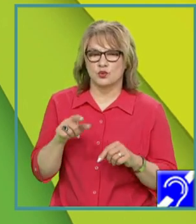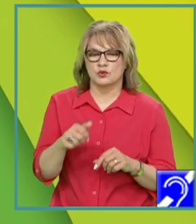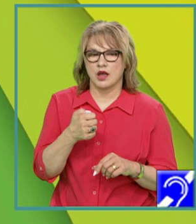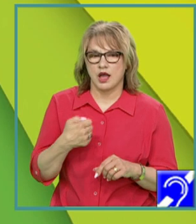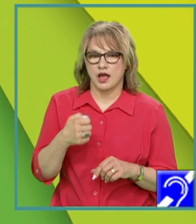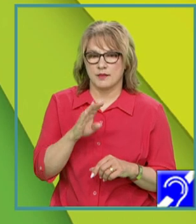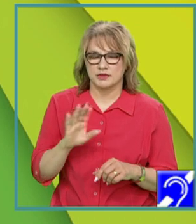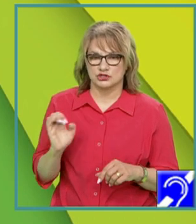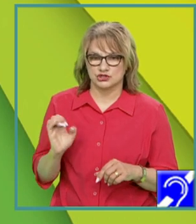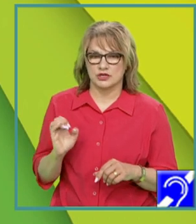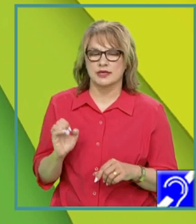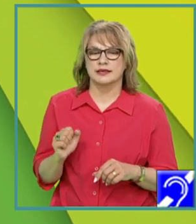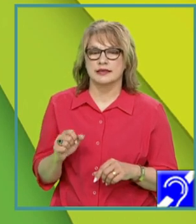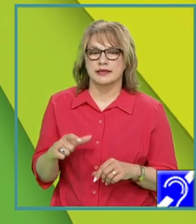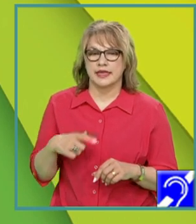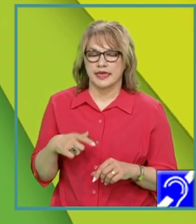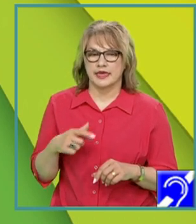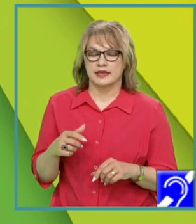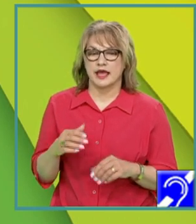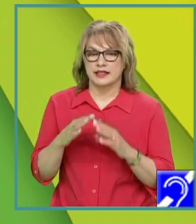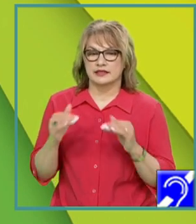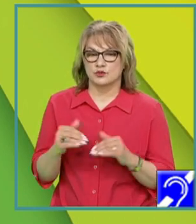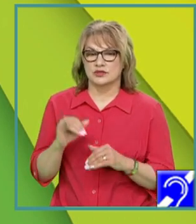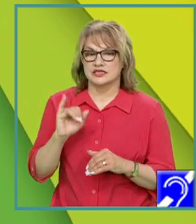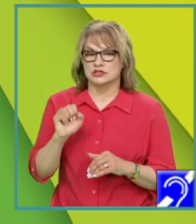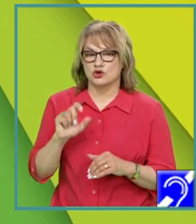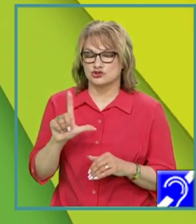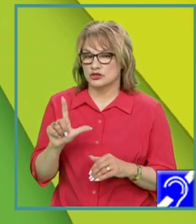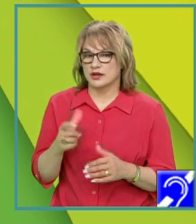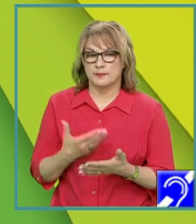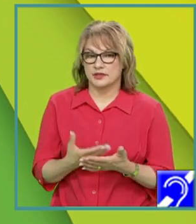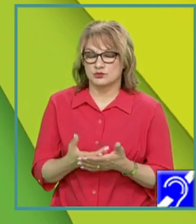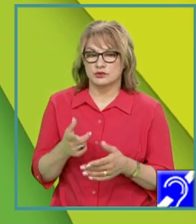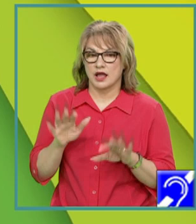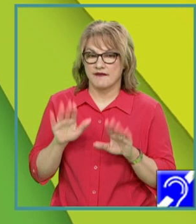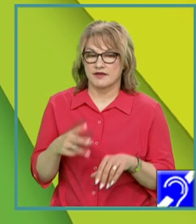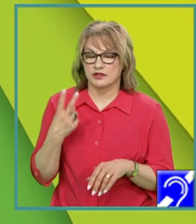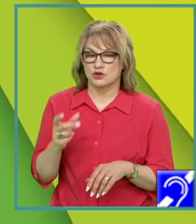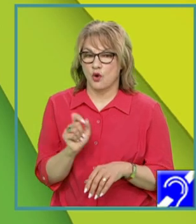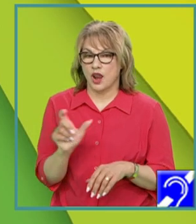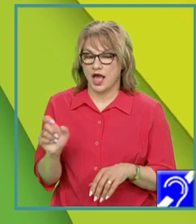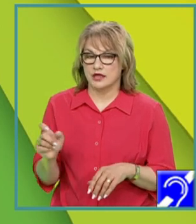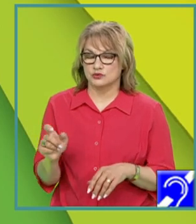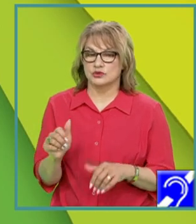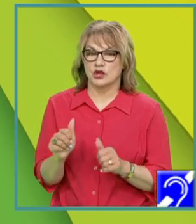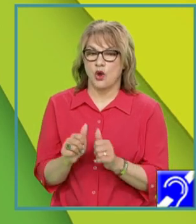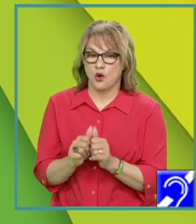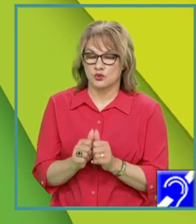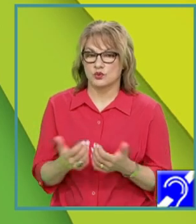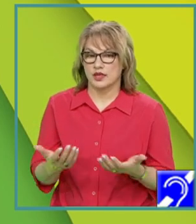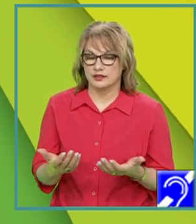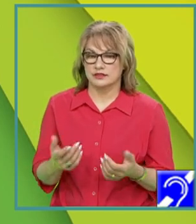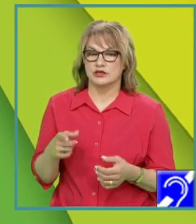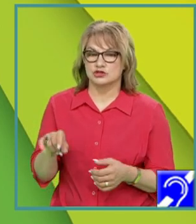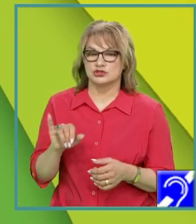ABC era triunghi isoscel pentru că avea două laturi congruente iar